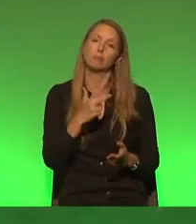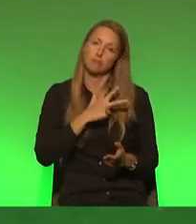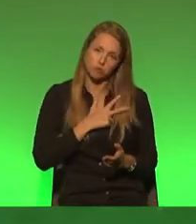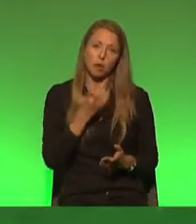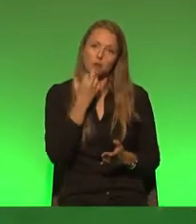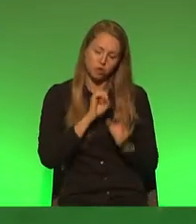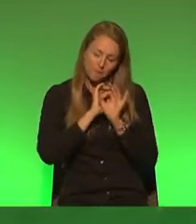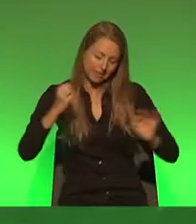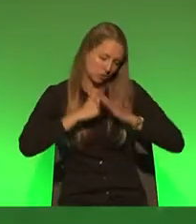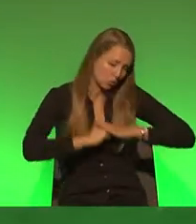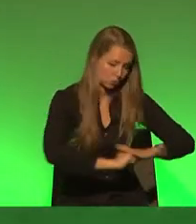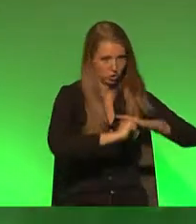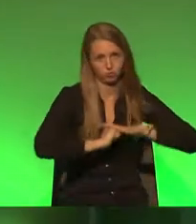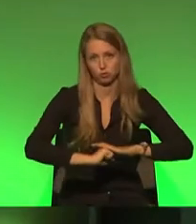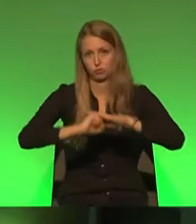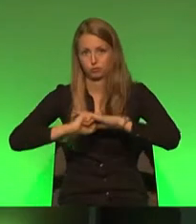unterstützen.